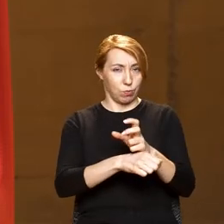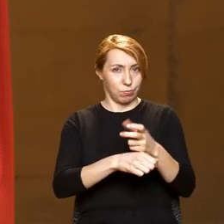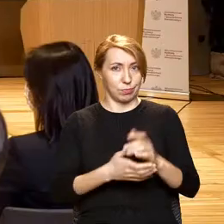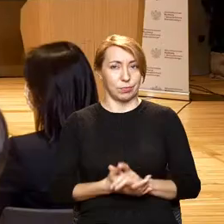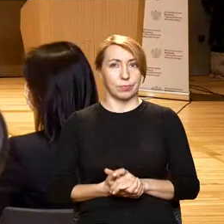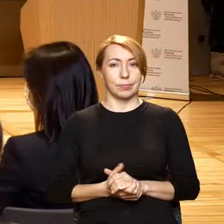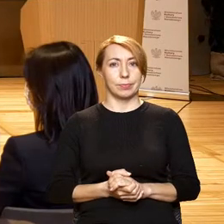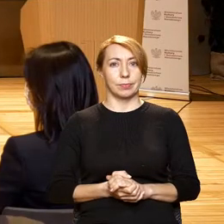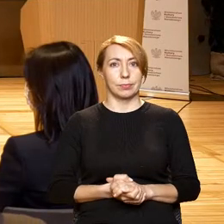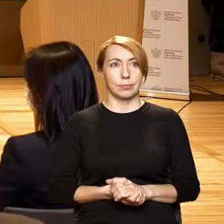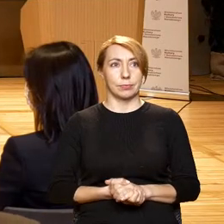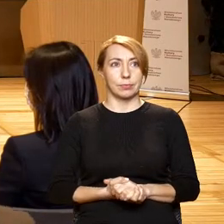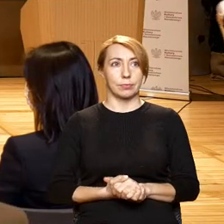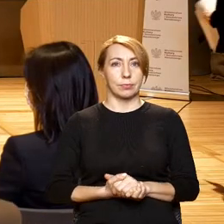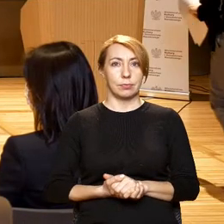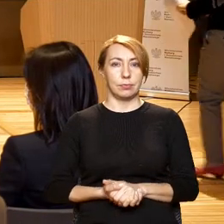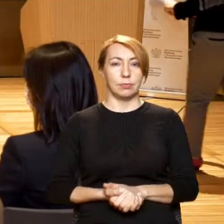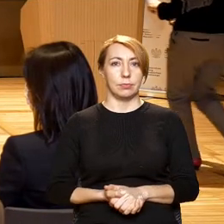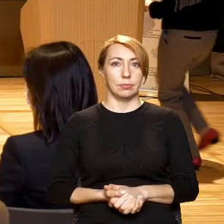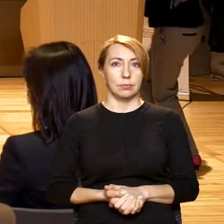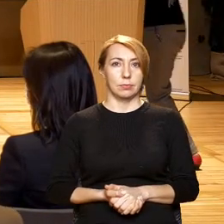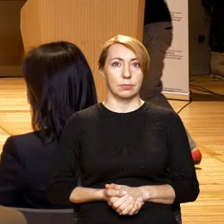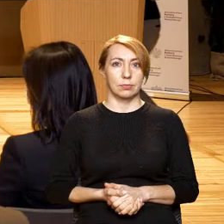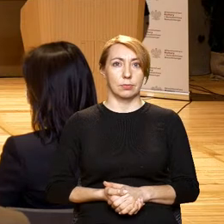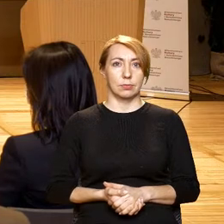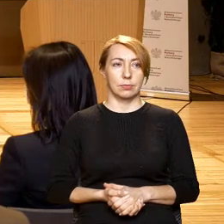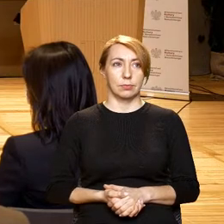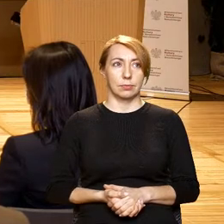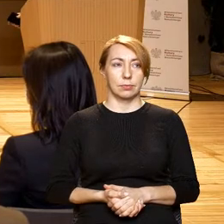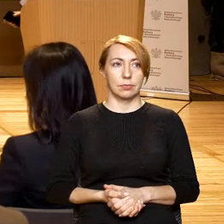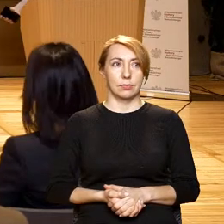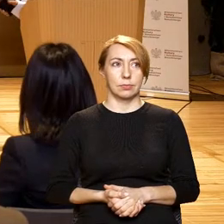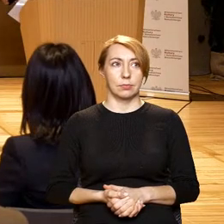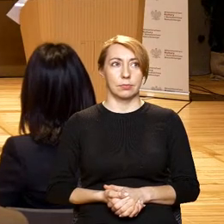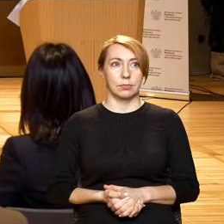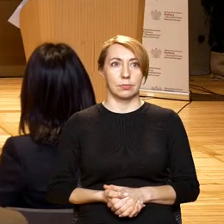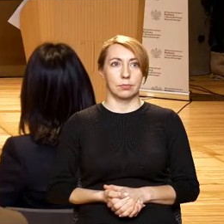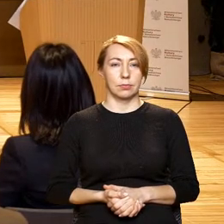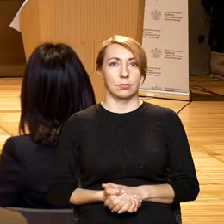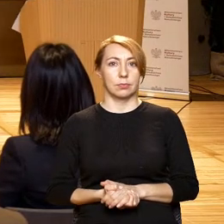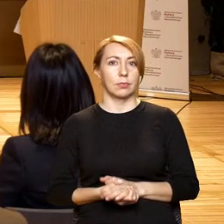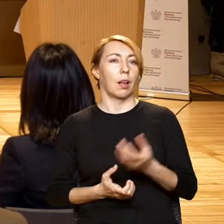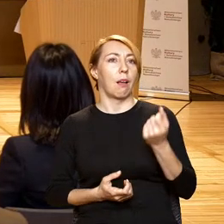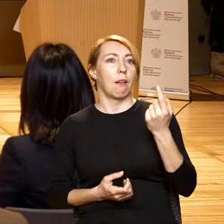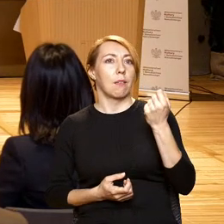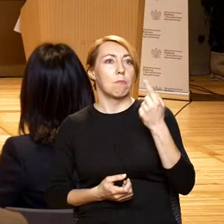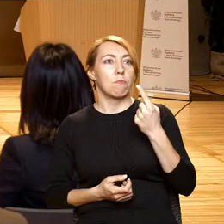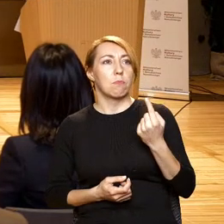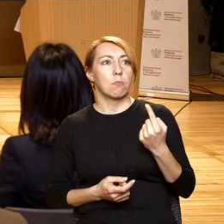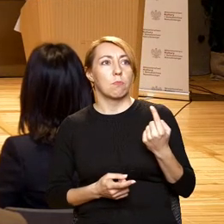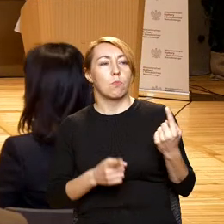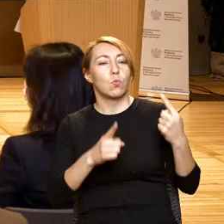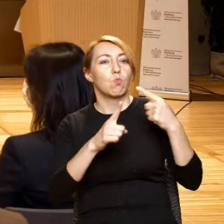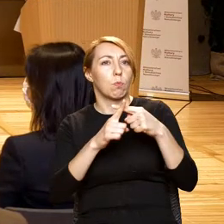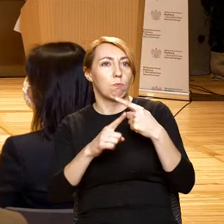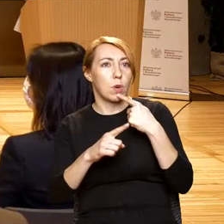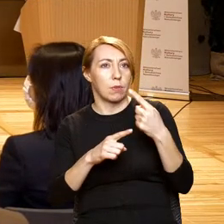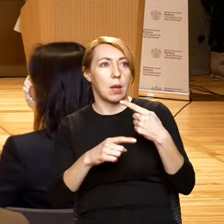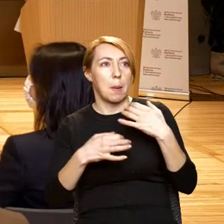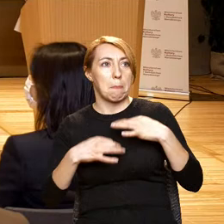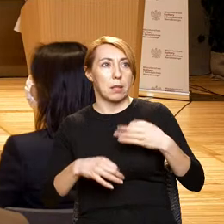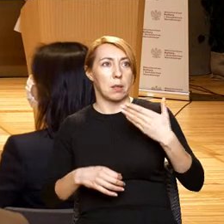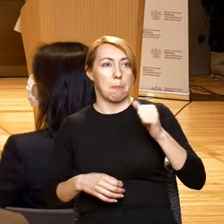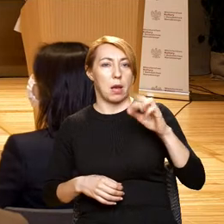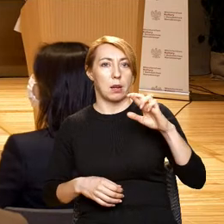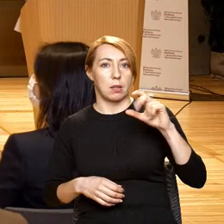Do, dodam, że tutaj pan Marcin